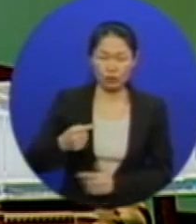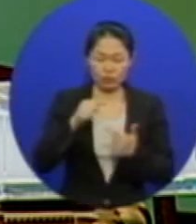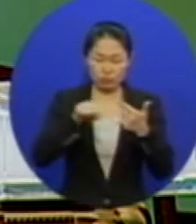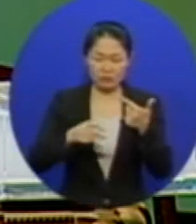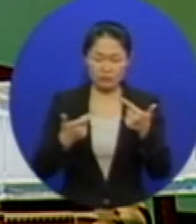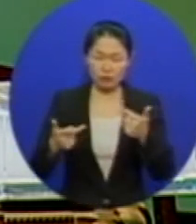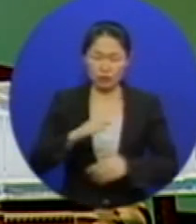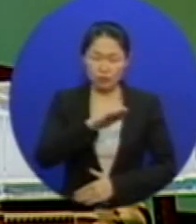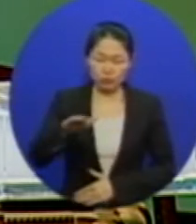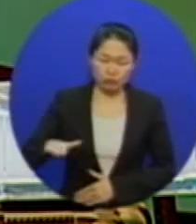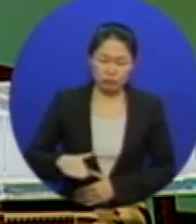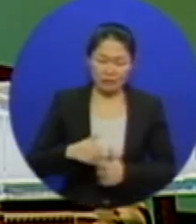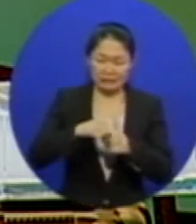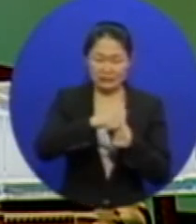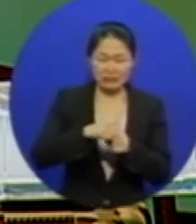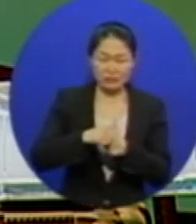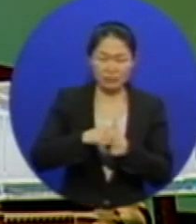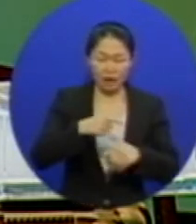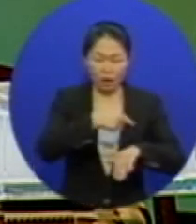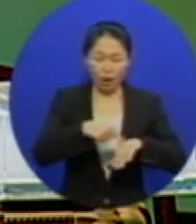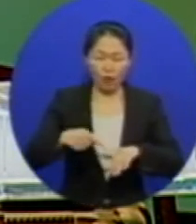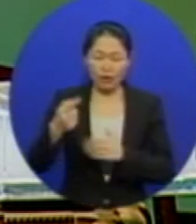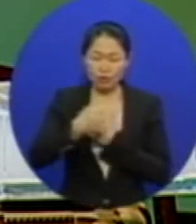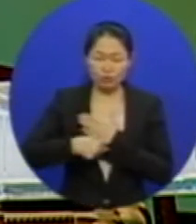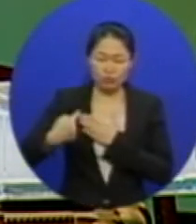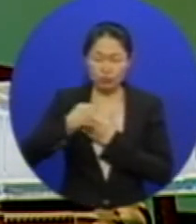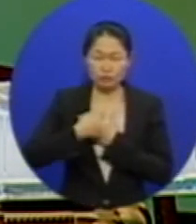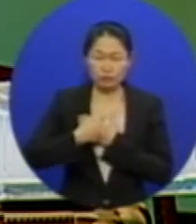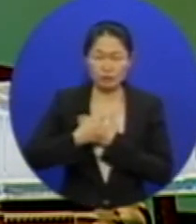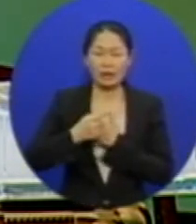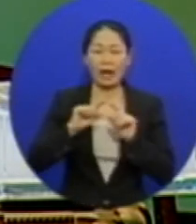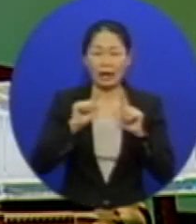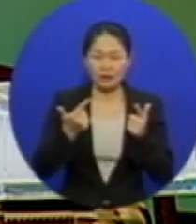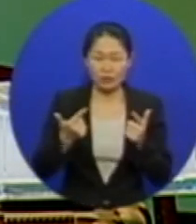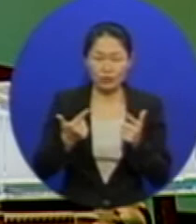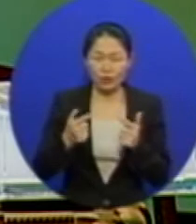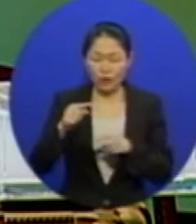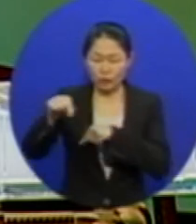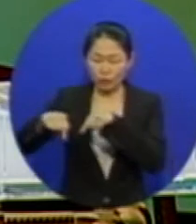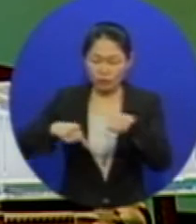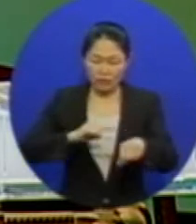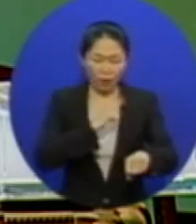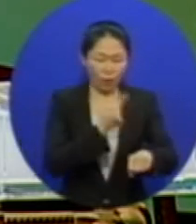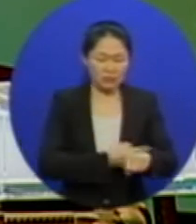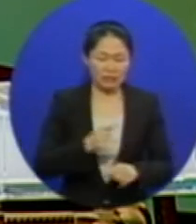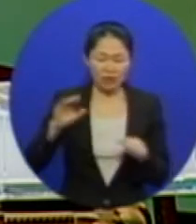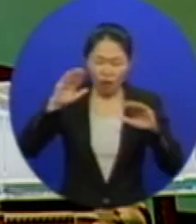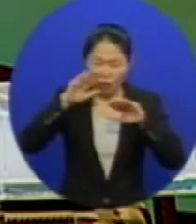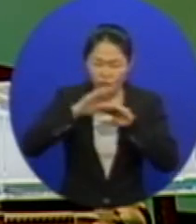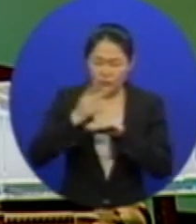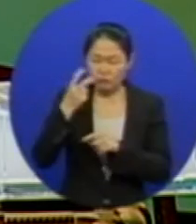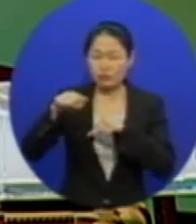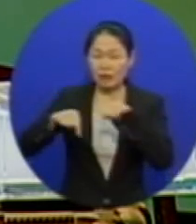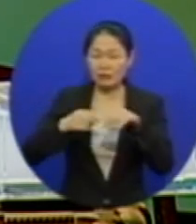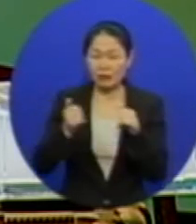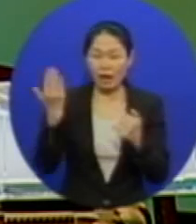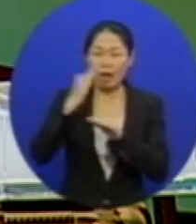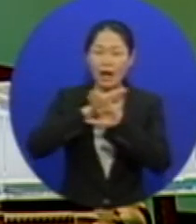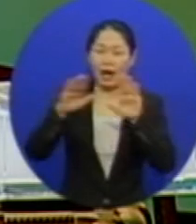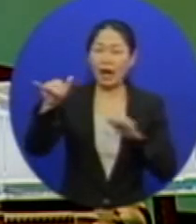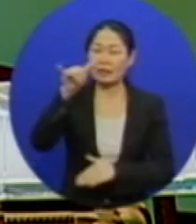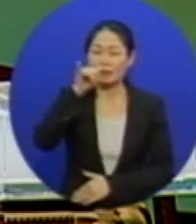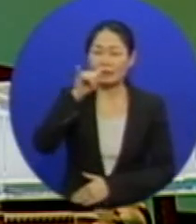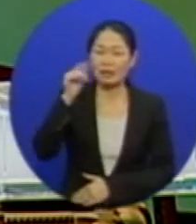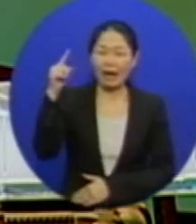혈과 육을 상대하는 것이 아니요 통치자들과 권세 들과 이 어둠의 세상 주간 자들과 하늘에 있는